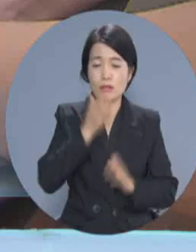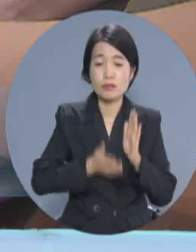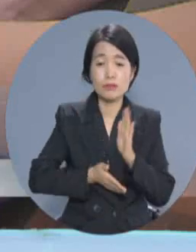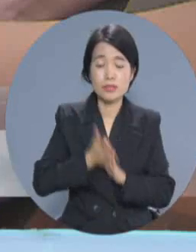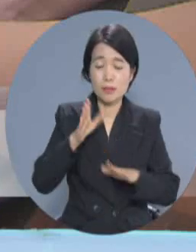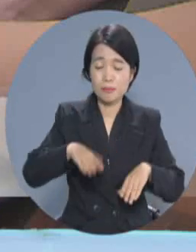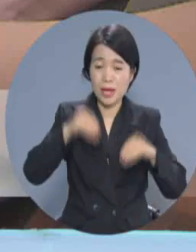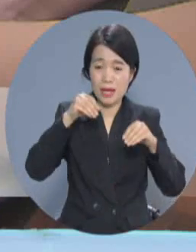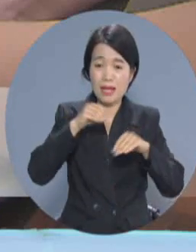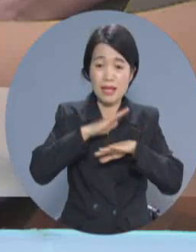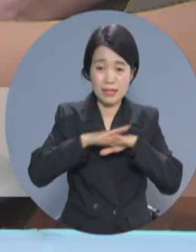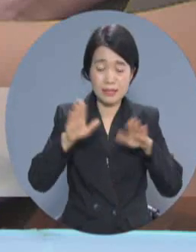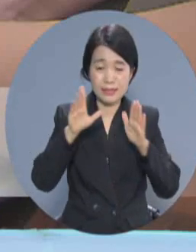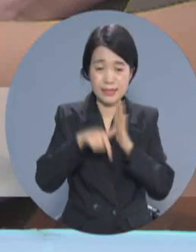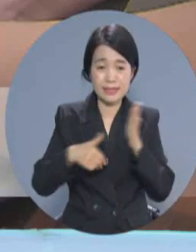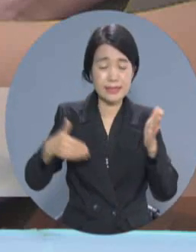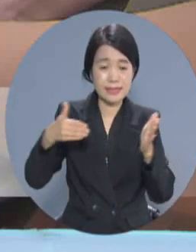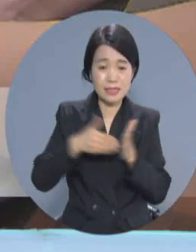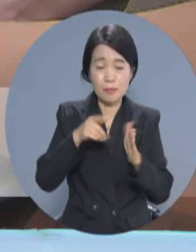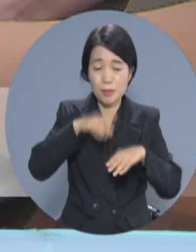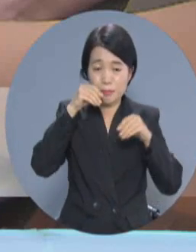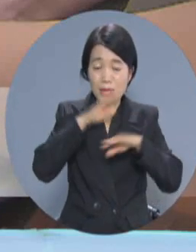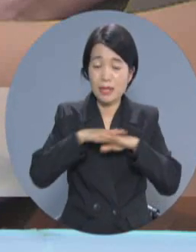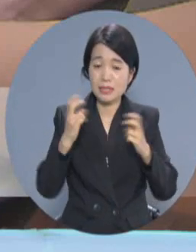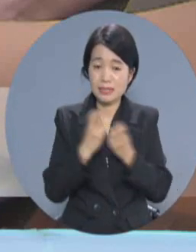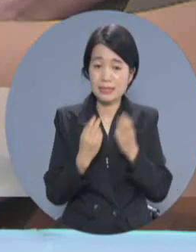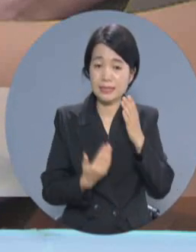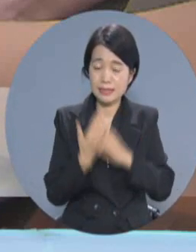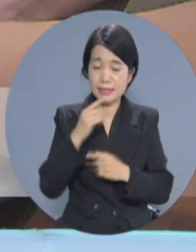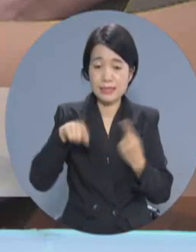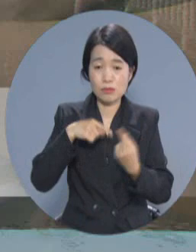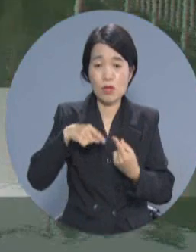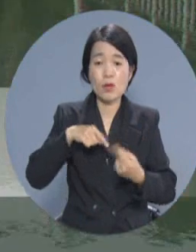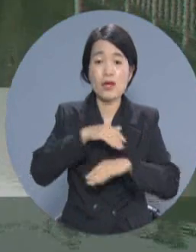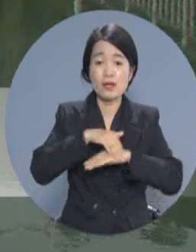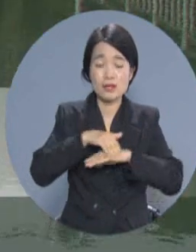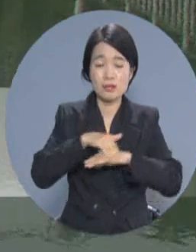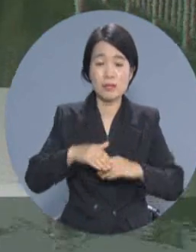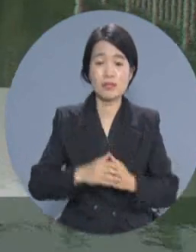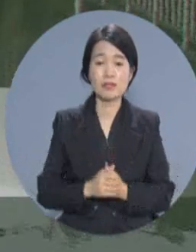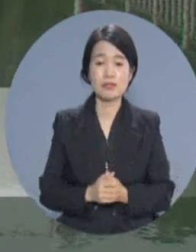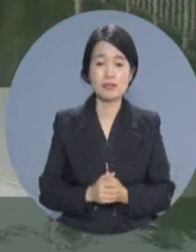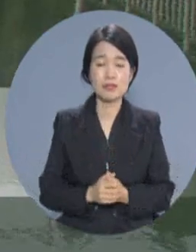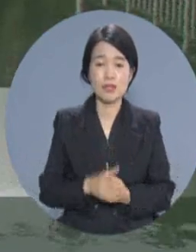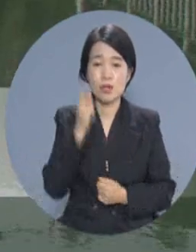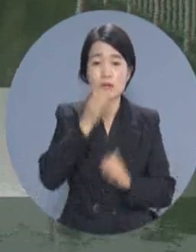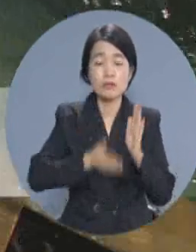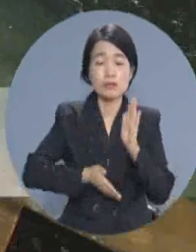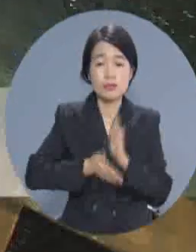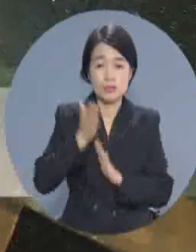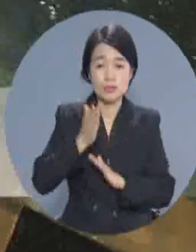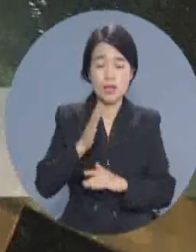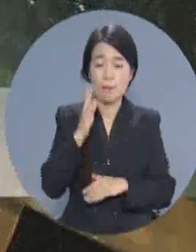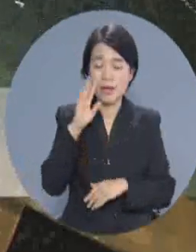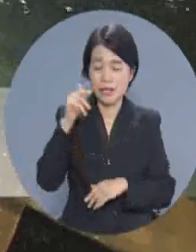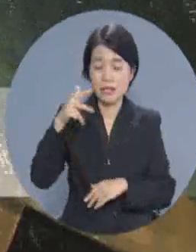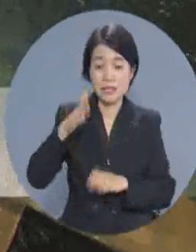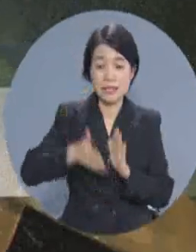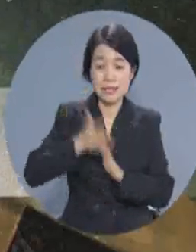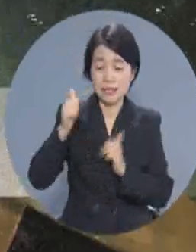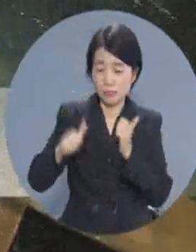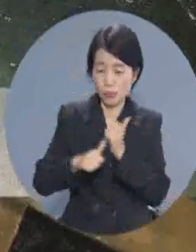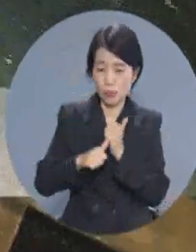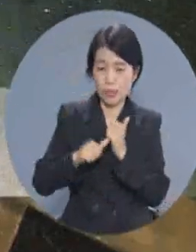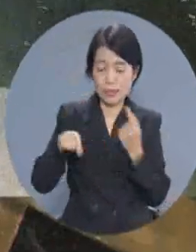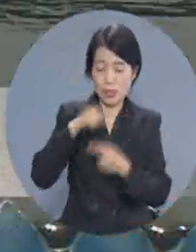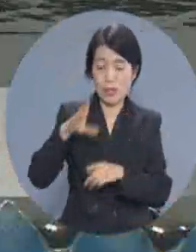여수시가 가뭄이 해소될 때까지 가뭄대책 재난상황실을 운영합니다. 여수시는 박현식 부시장을